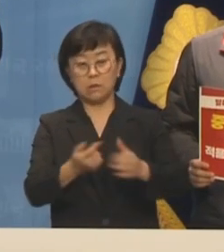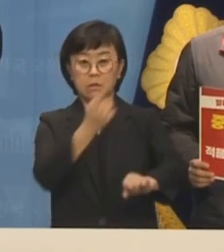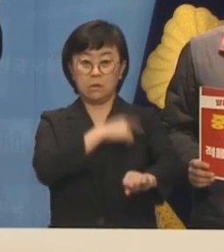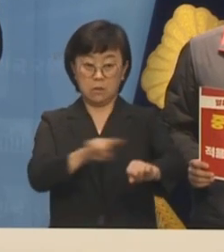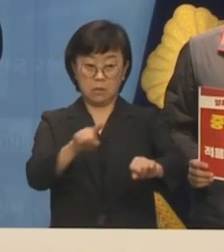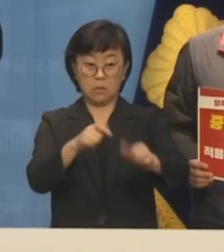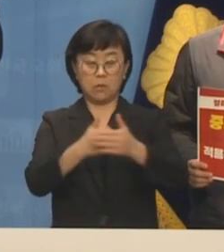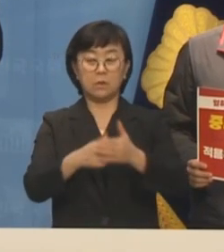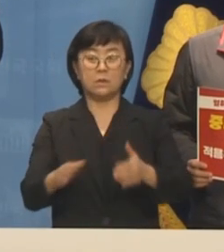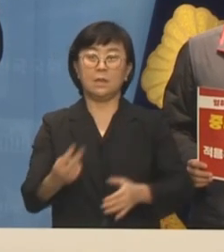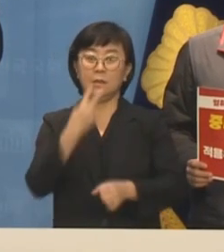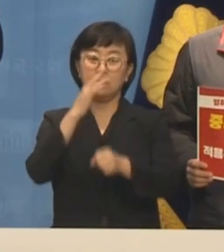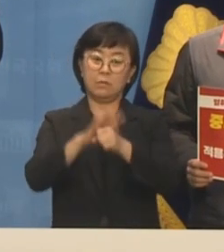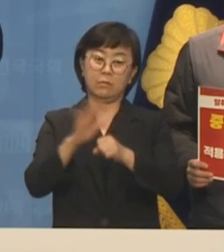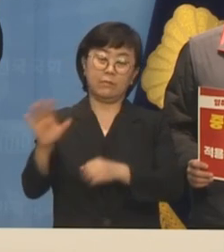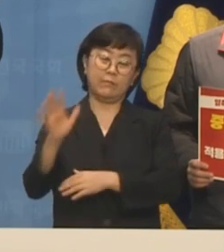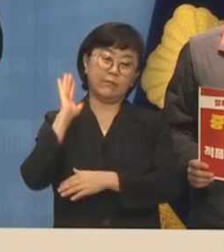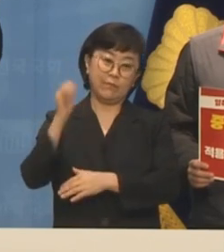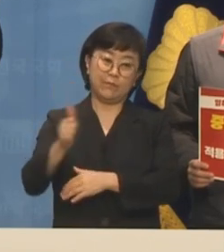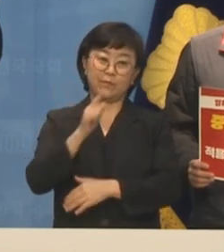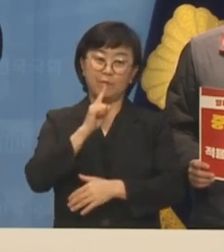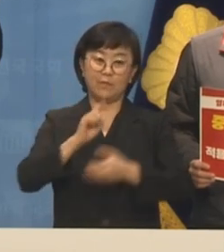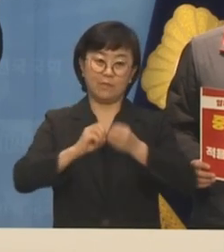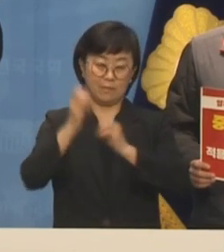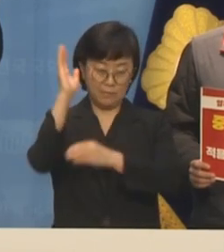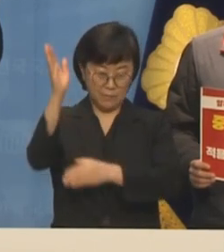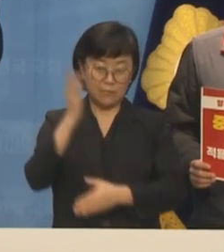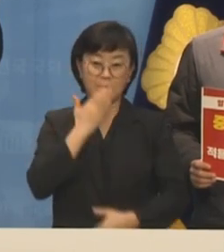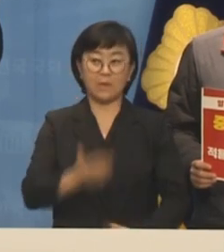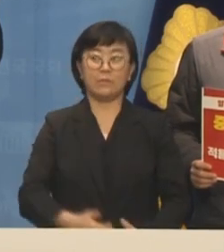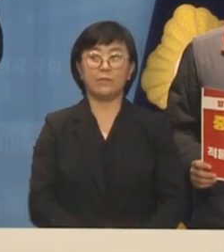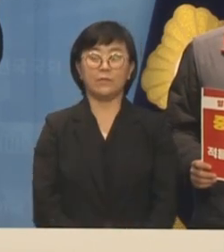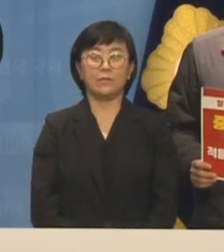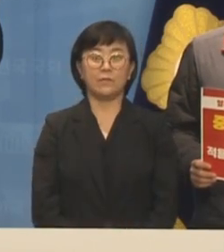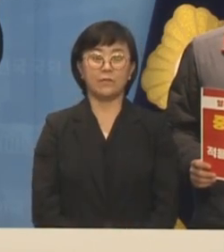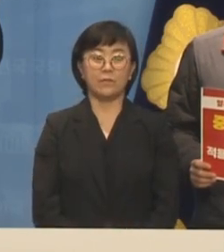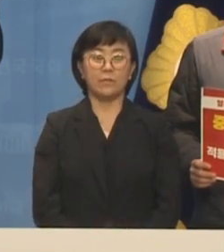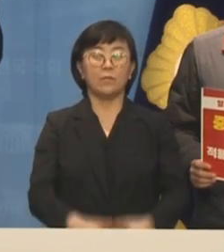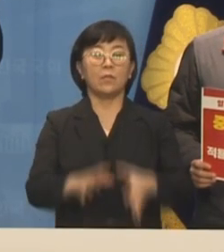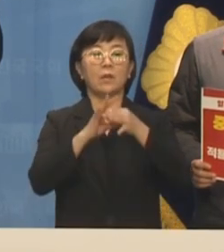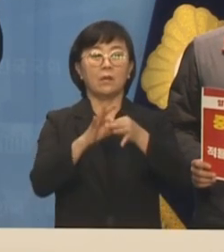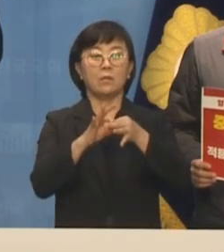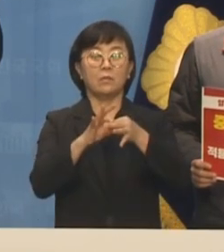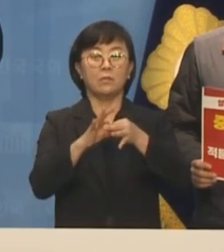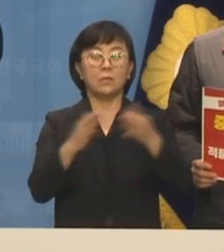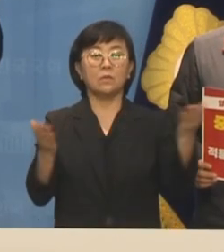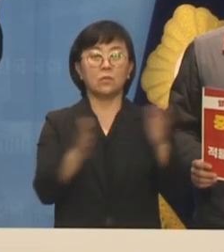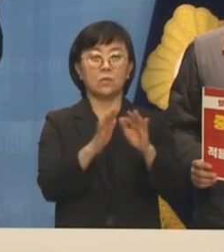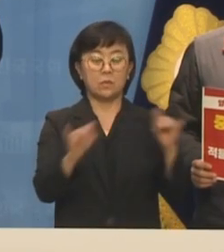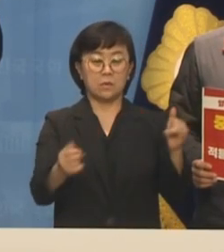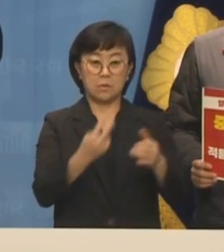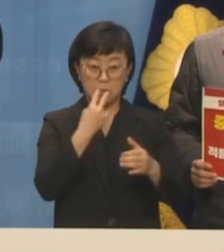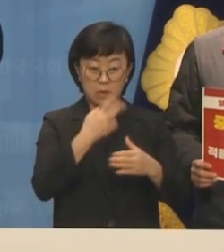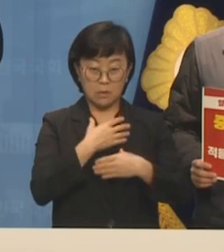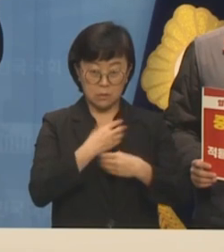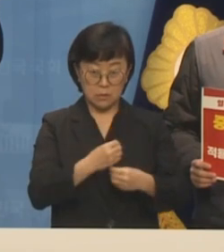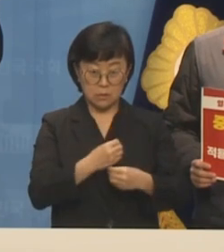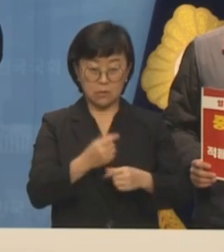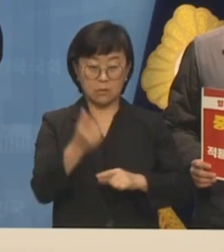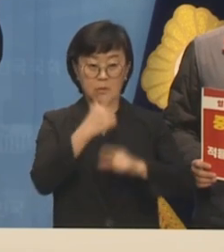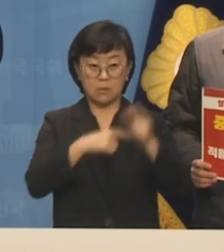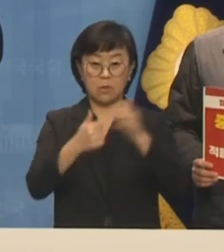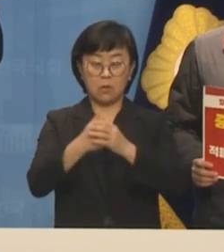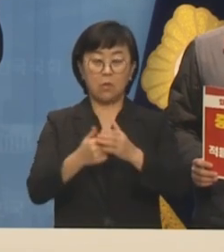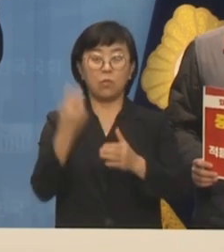무능하고 한심한 대통령의 망언이라고 할 수 있습니다. 이와 관련해서 노동자들의 생명과 안전을 보다